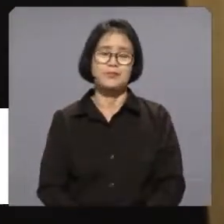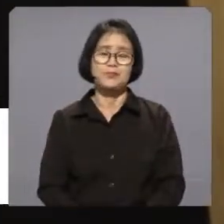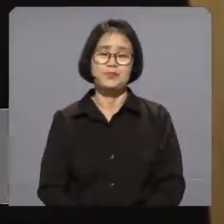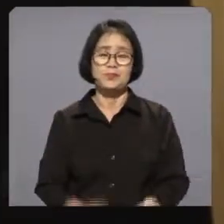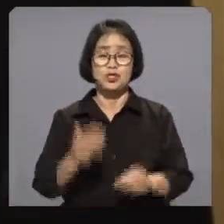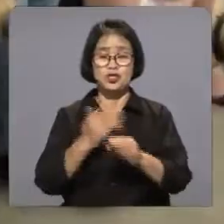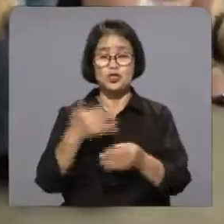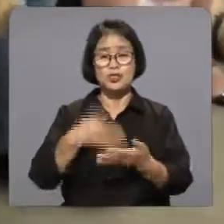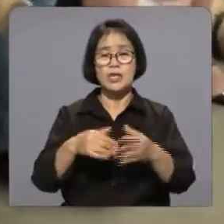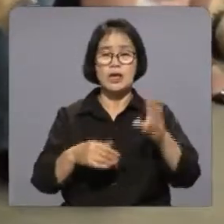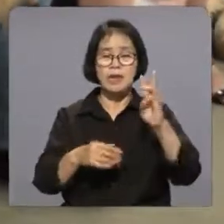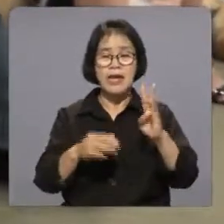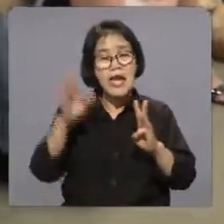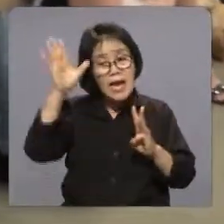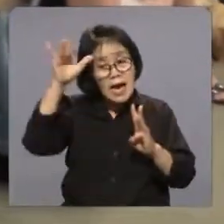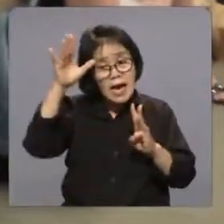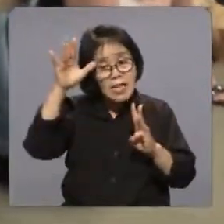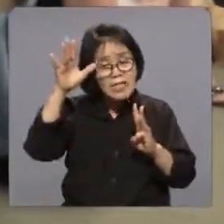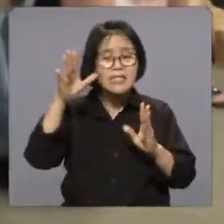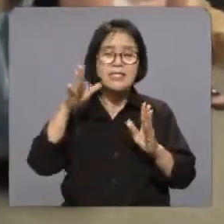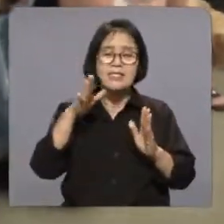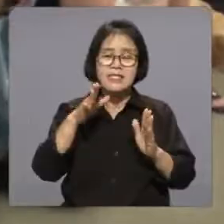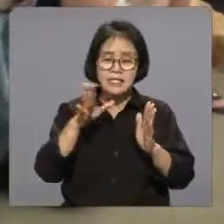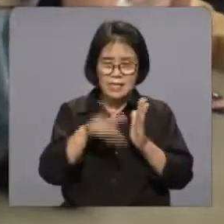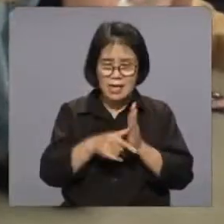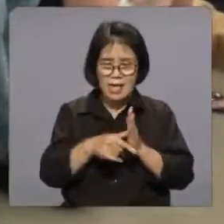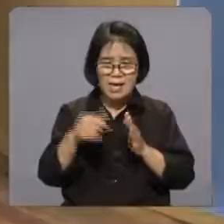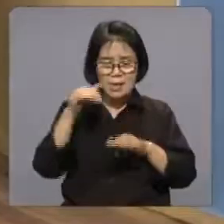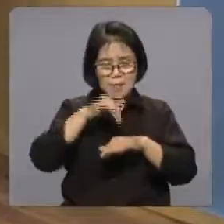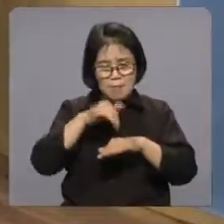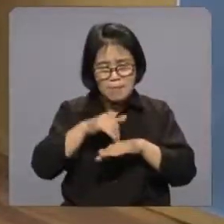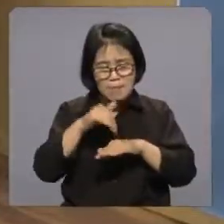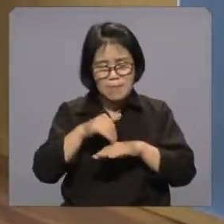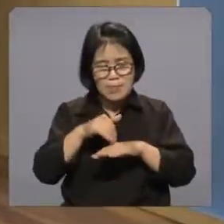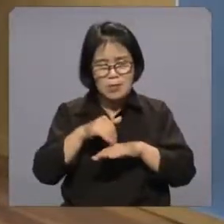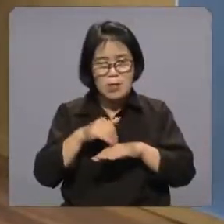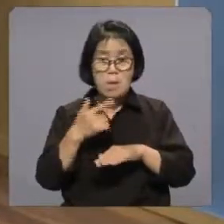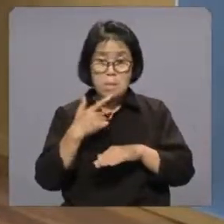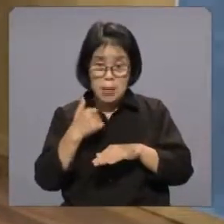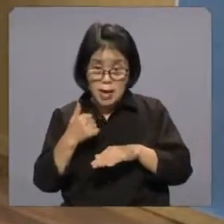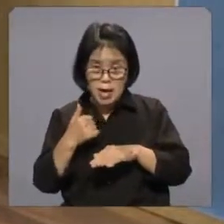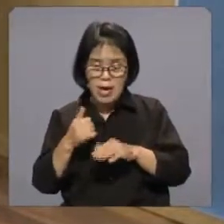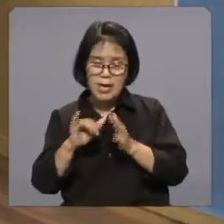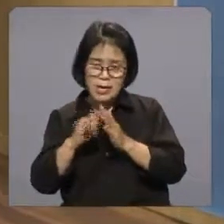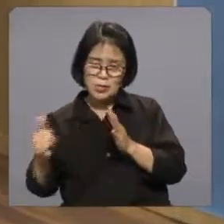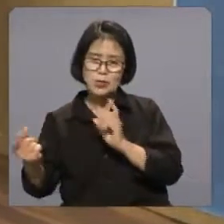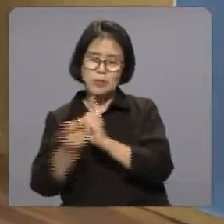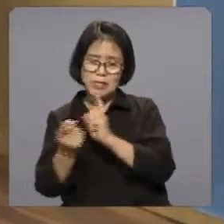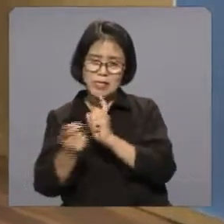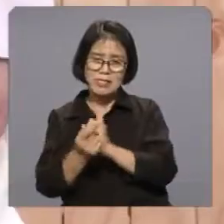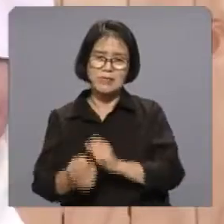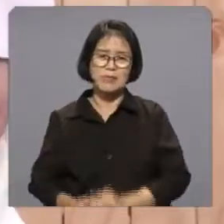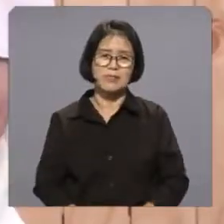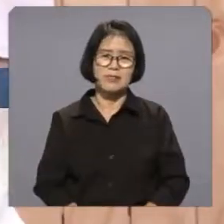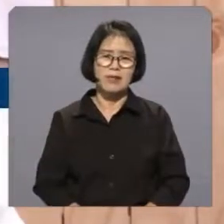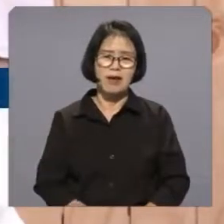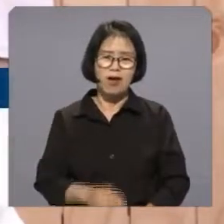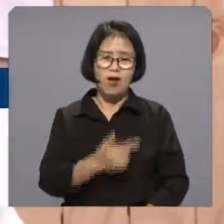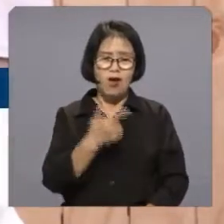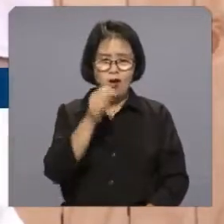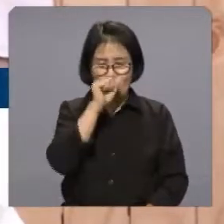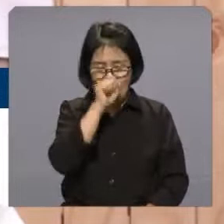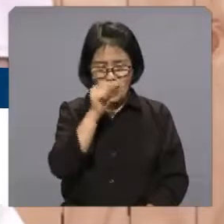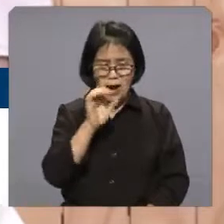중 3마리는 강아지 때 사회화 훈련을 맡았던 퍼피워킹 가족과 재회했습니다. 아이들도 너무